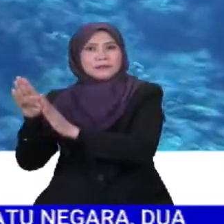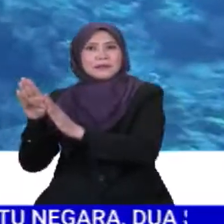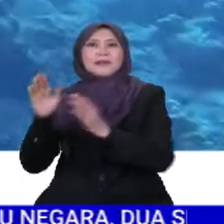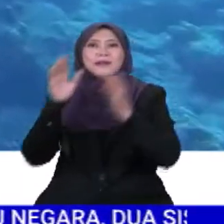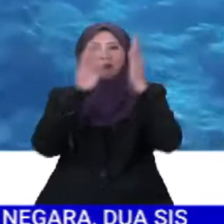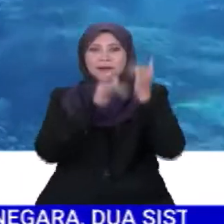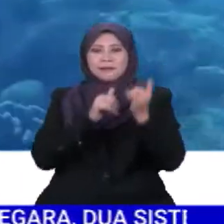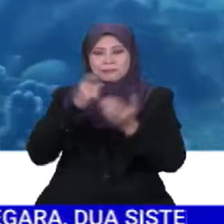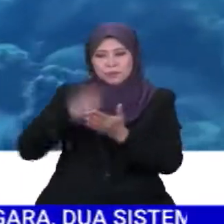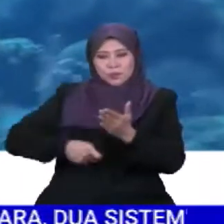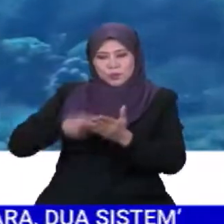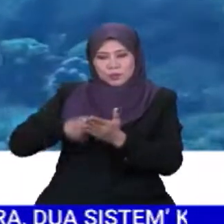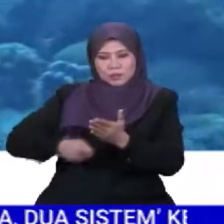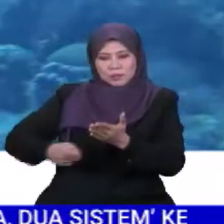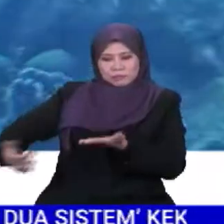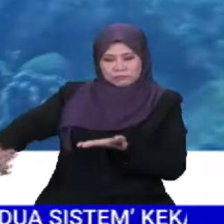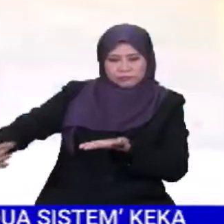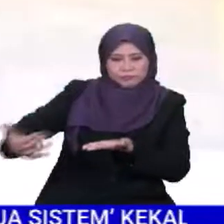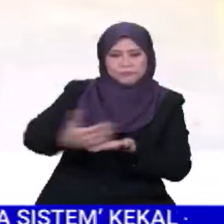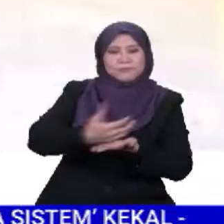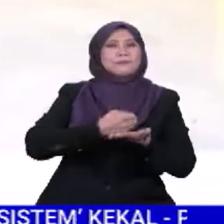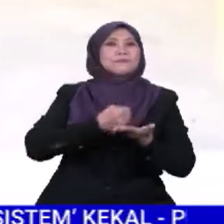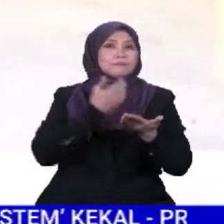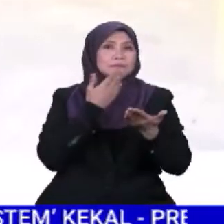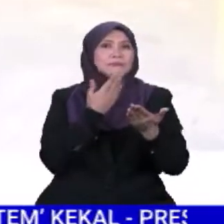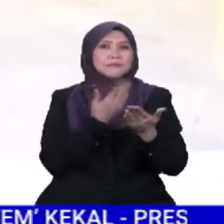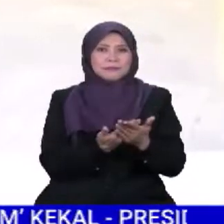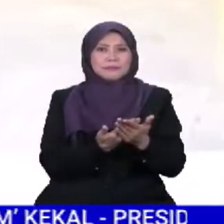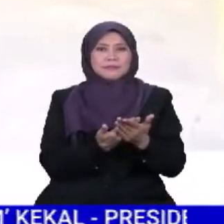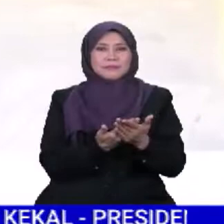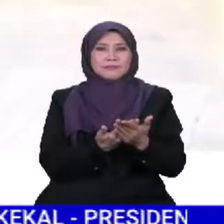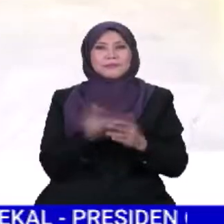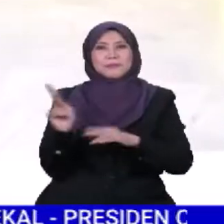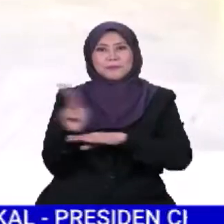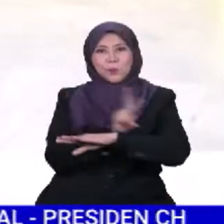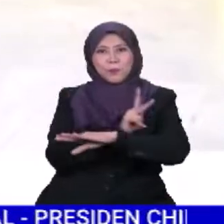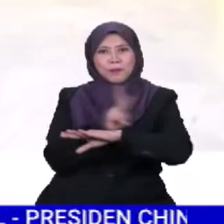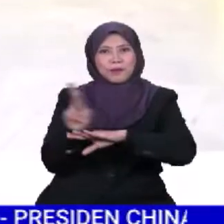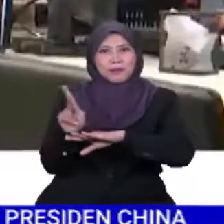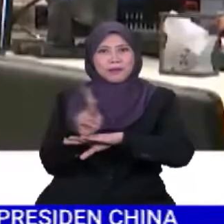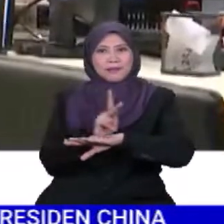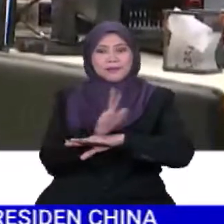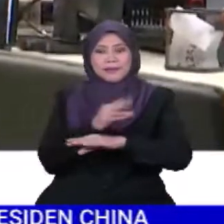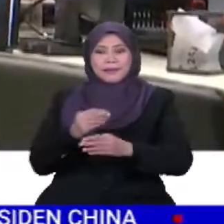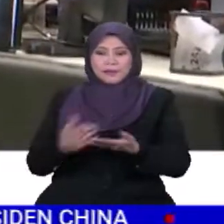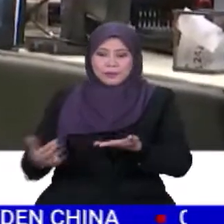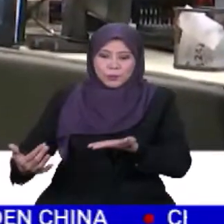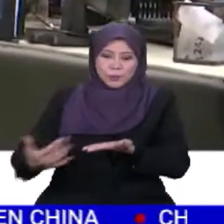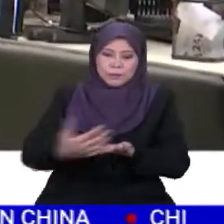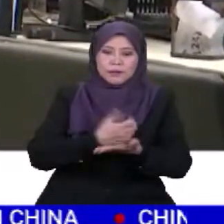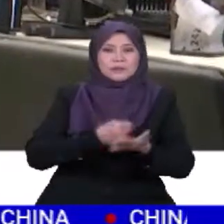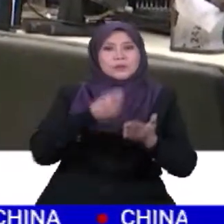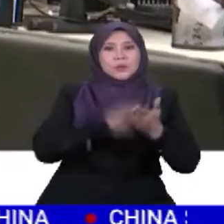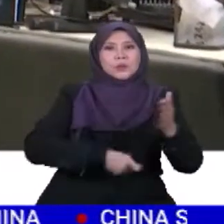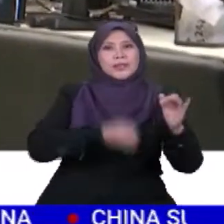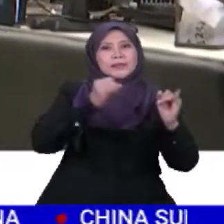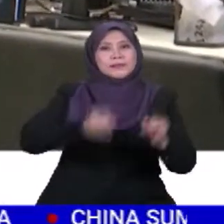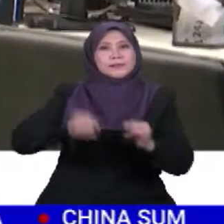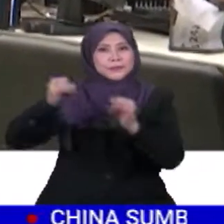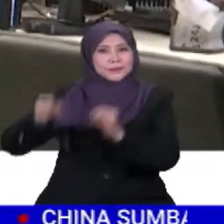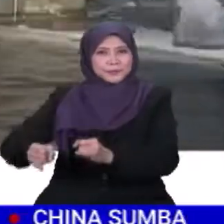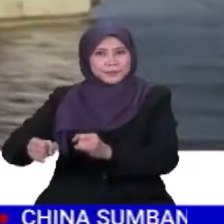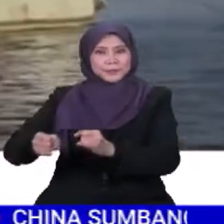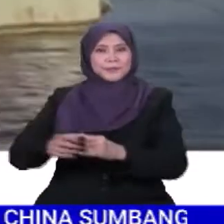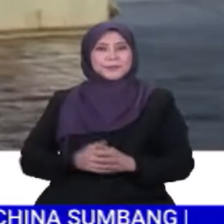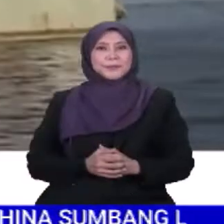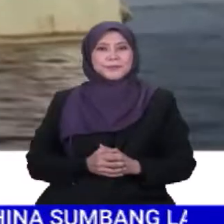kutipan cukai juga semakin baik, ya, untuk sektor korporat dan juga kutipan cukai perseorangan.